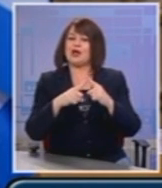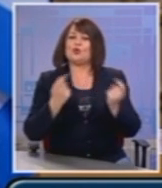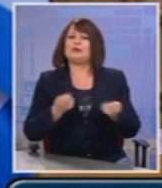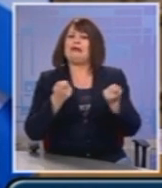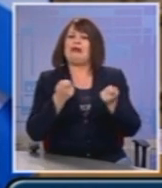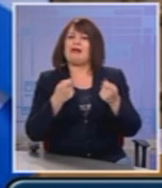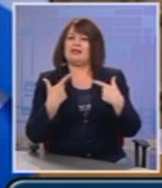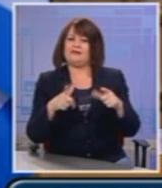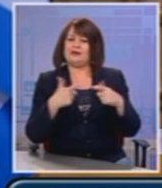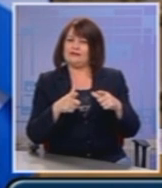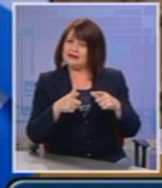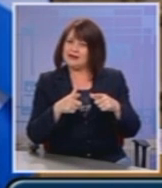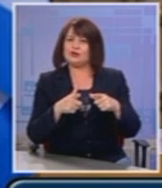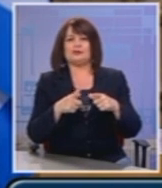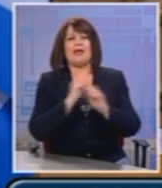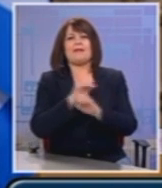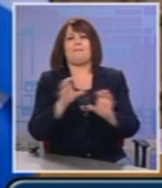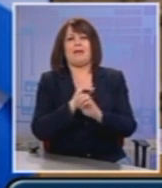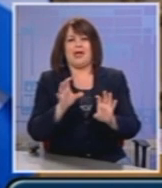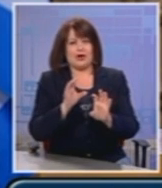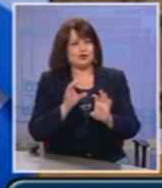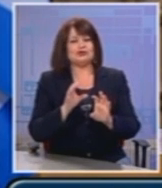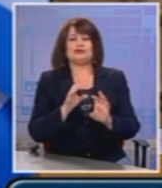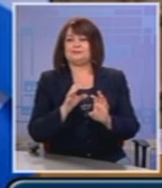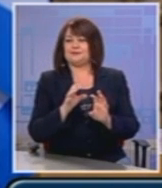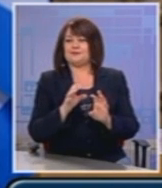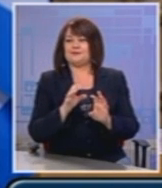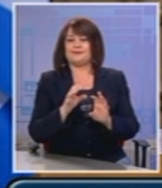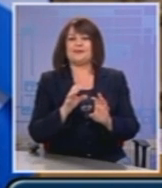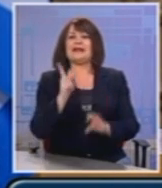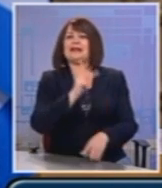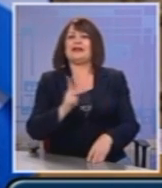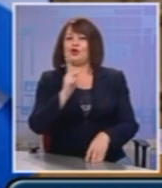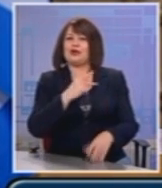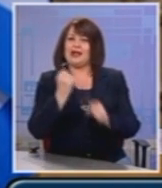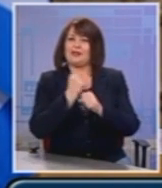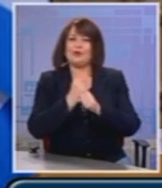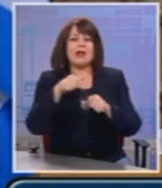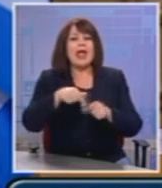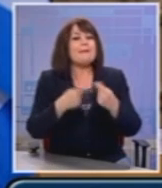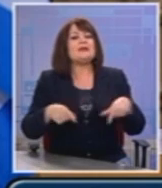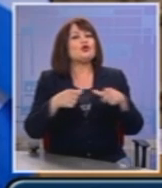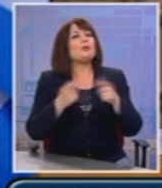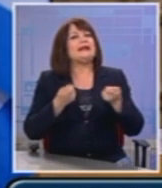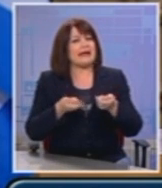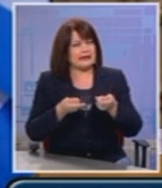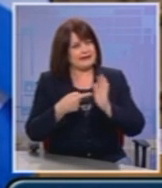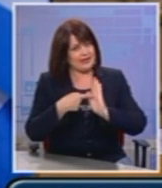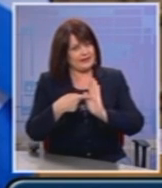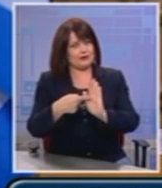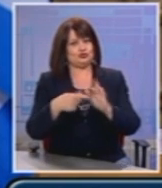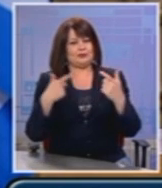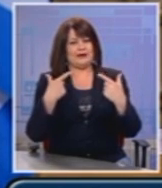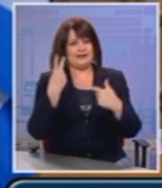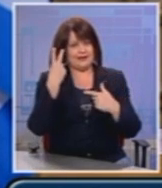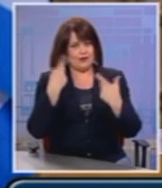για να ενημερώσουμε το την κοινωνία για τη δουλειά που κάνει αυτή η επιτροπή να δείξουμε